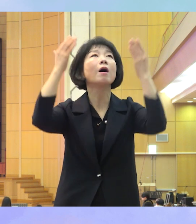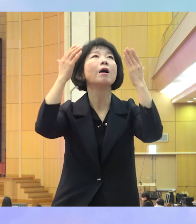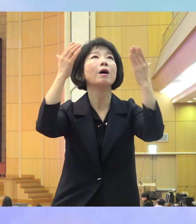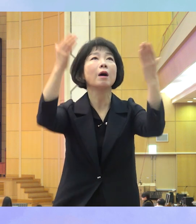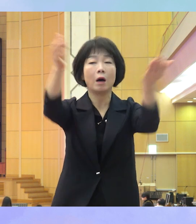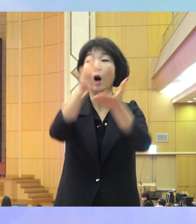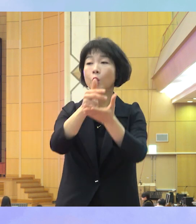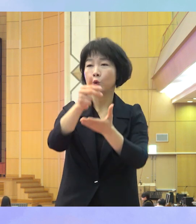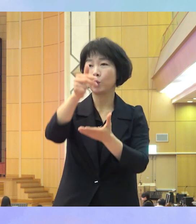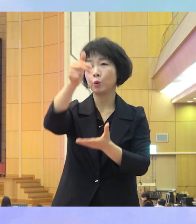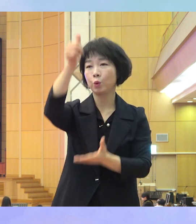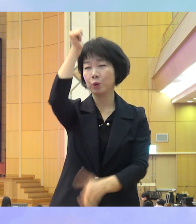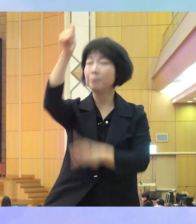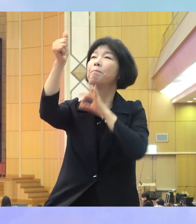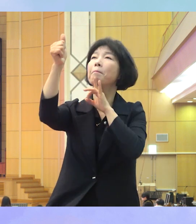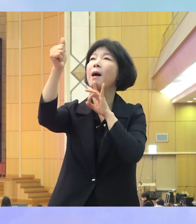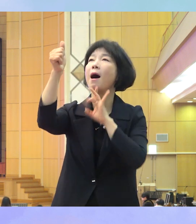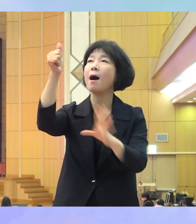찬양합니다.